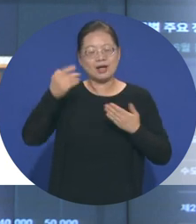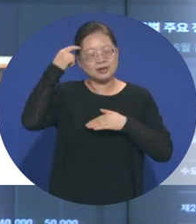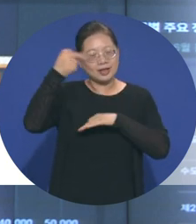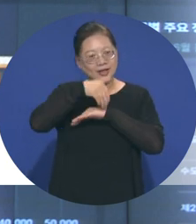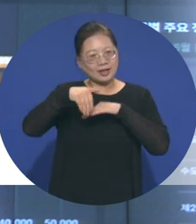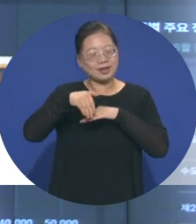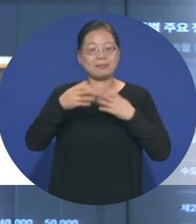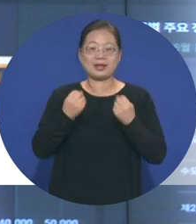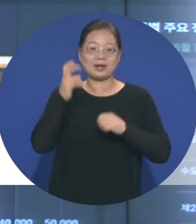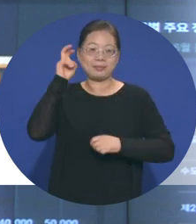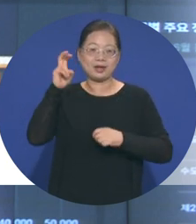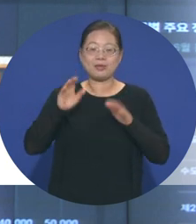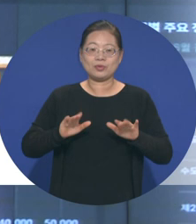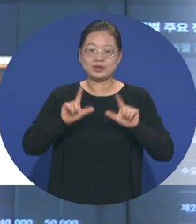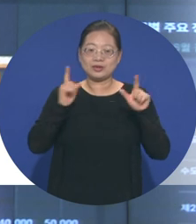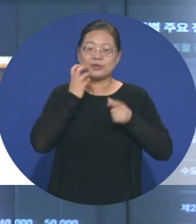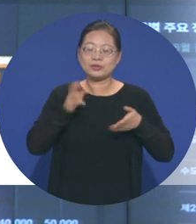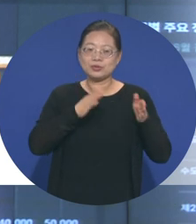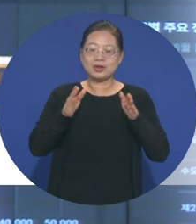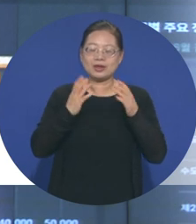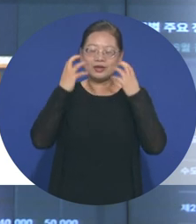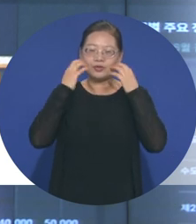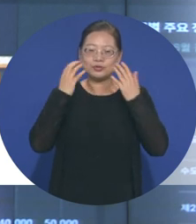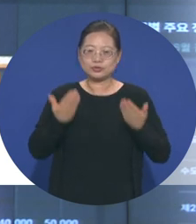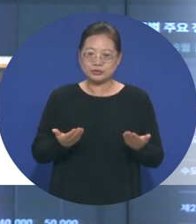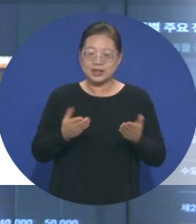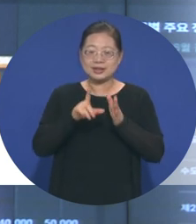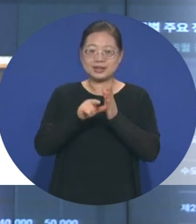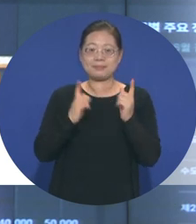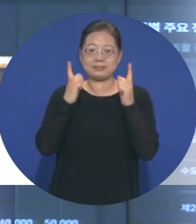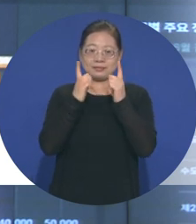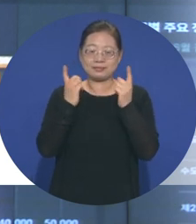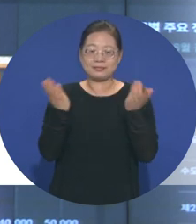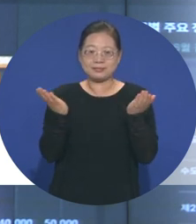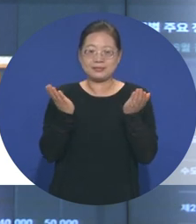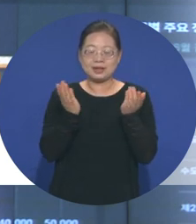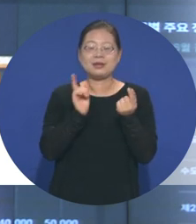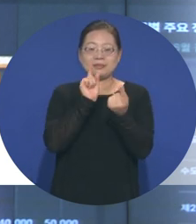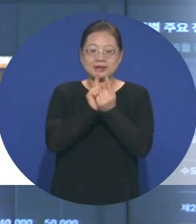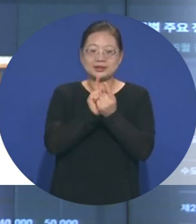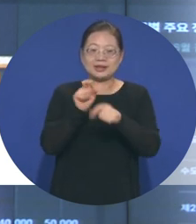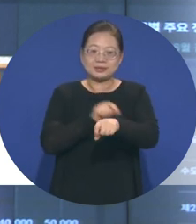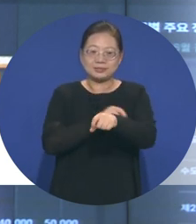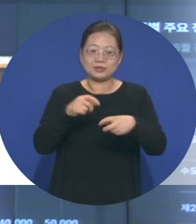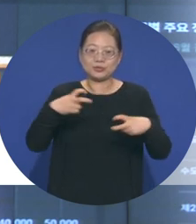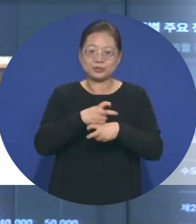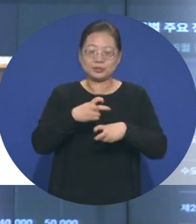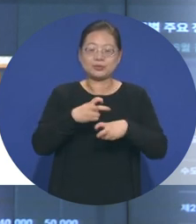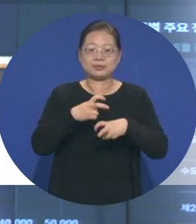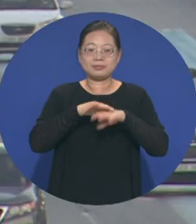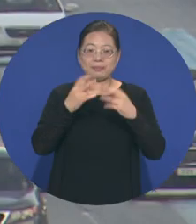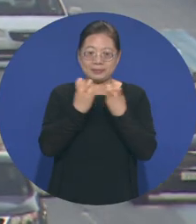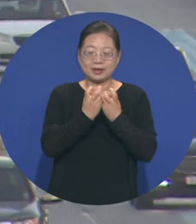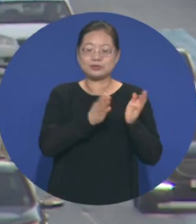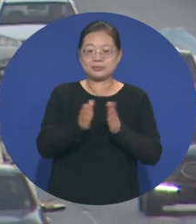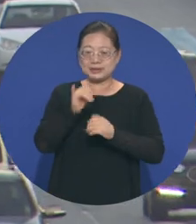겁니다 올해도 경기도가 여름 휴가철을 맞아 특별 교통 대책을 추진합니다 자세한 내용